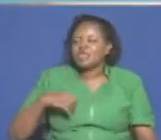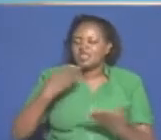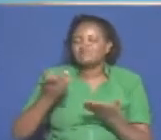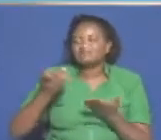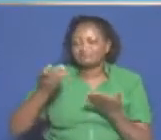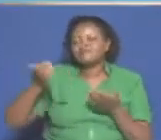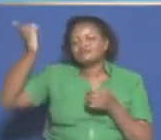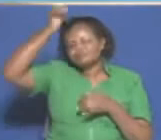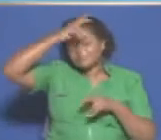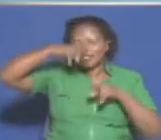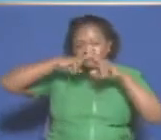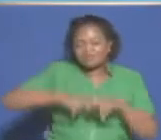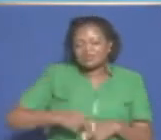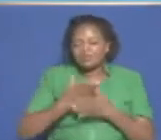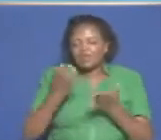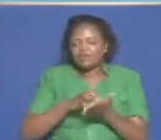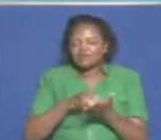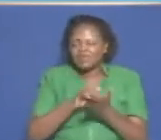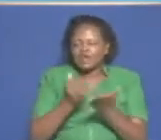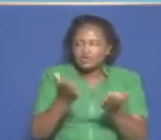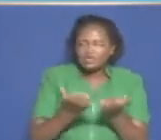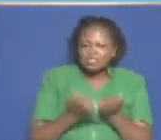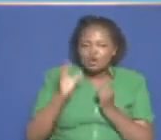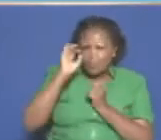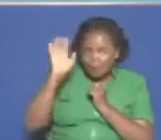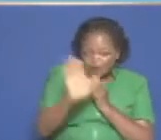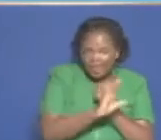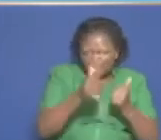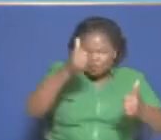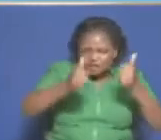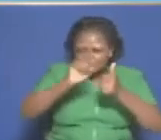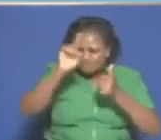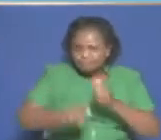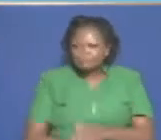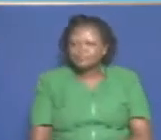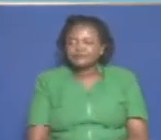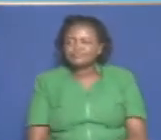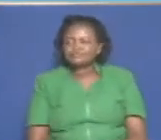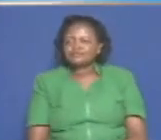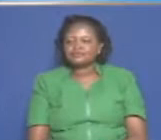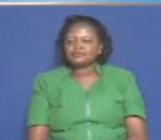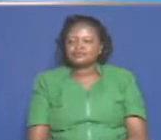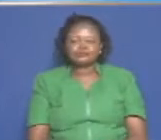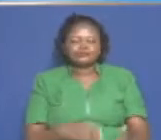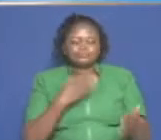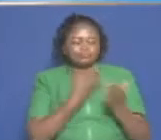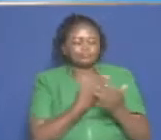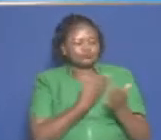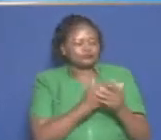kiti ambacho mmoja anawania. Pengine kauli yako ni ipi kuhusiana na hilo? Naam, asante. Kwa maoni yangu ni